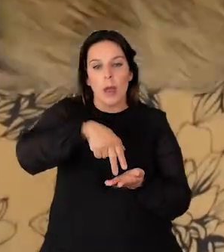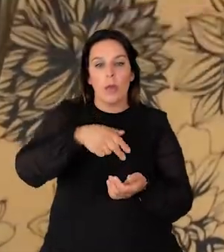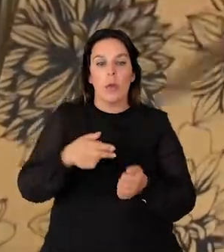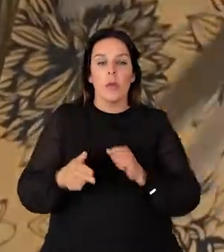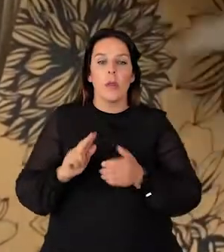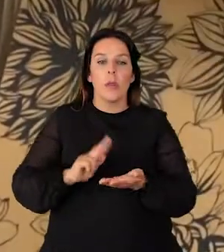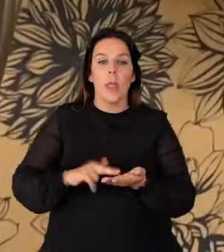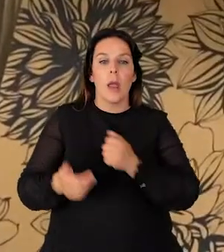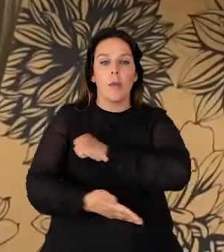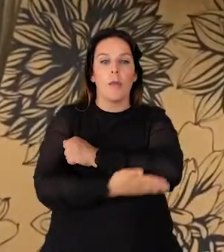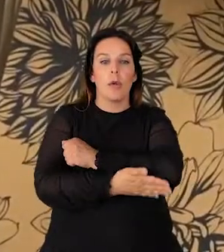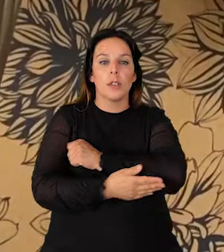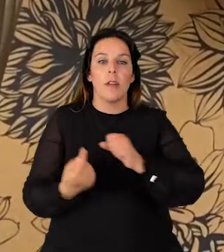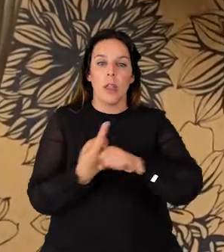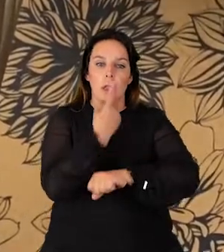wystartować.